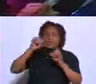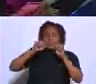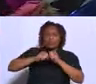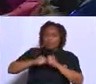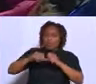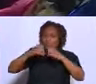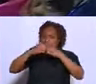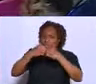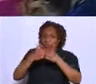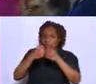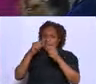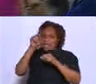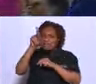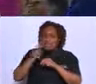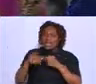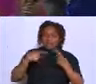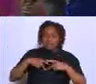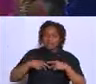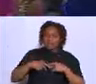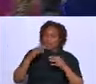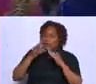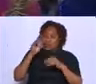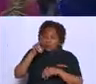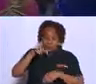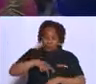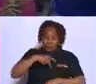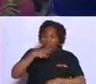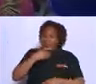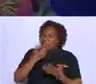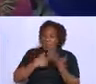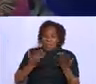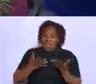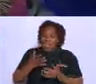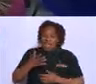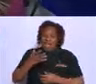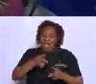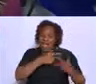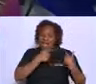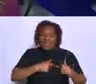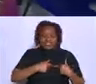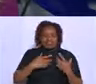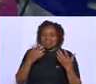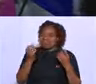ashinde. Na wewe ambao unasikia ndani ya moyo wako kama moyo unakataa, vaa